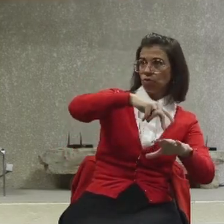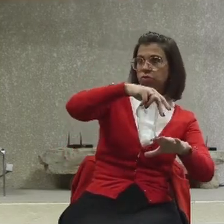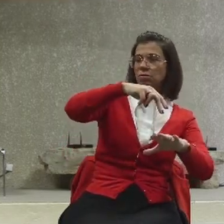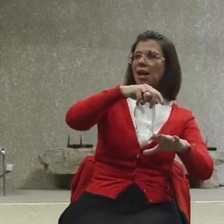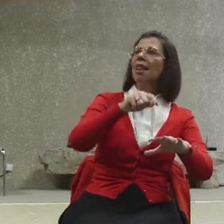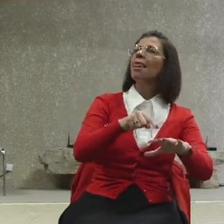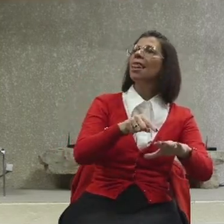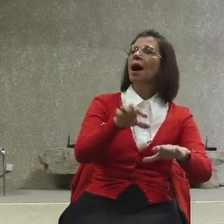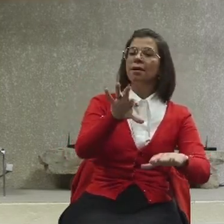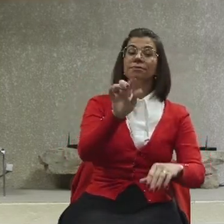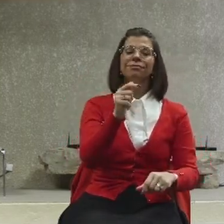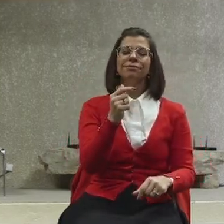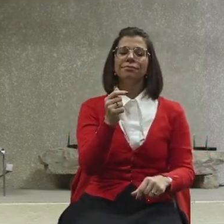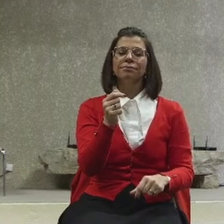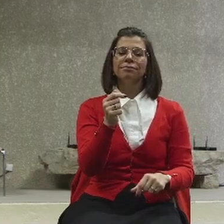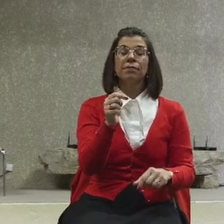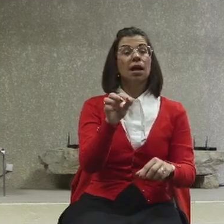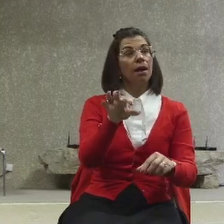victoire.